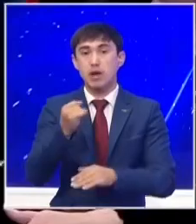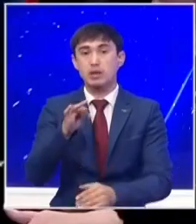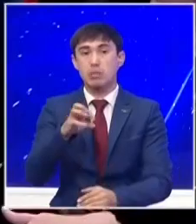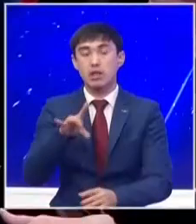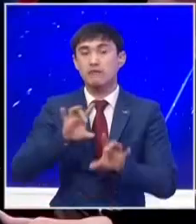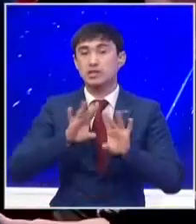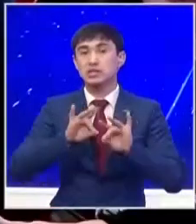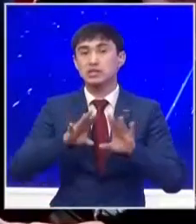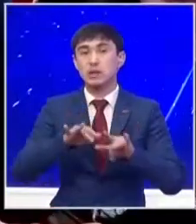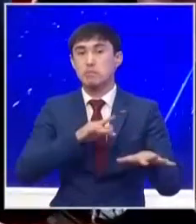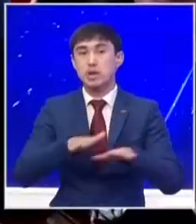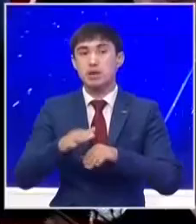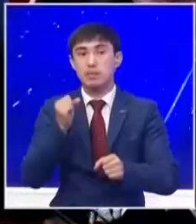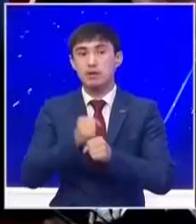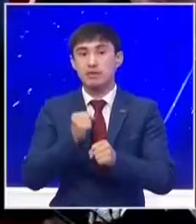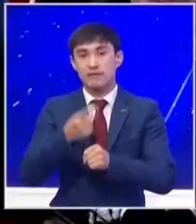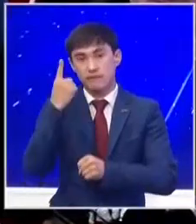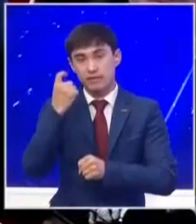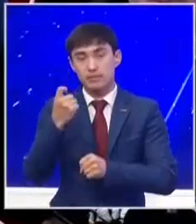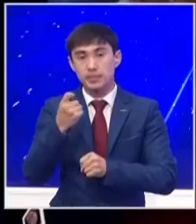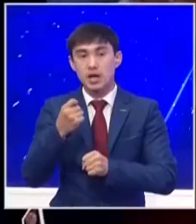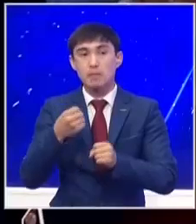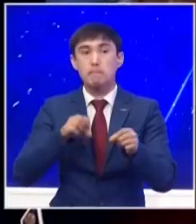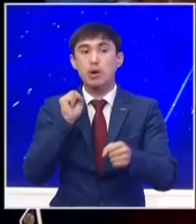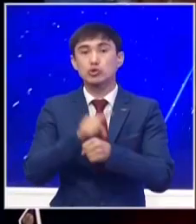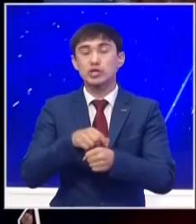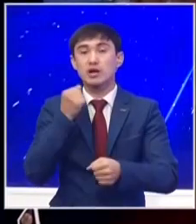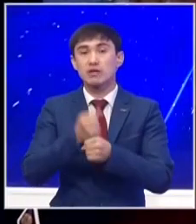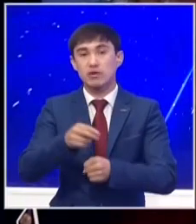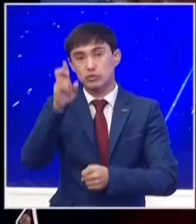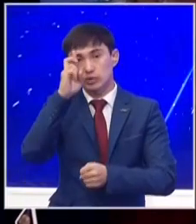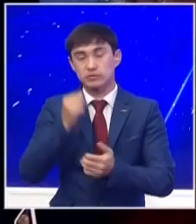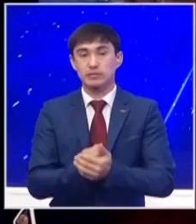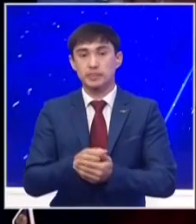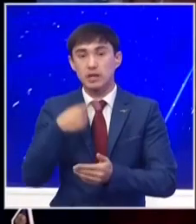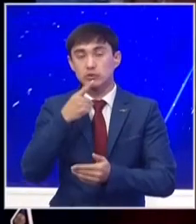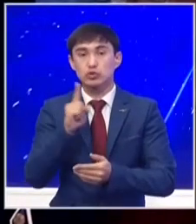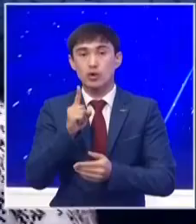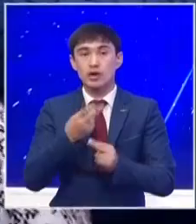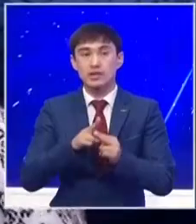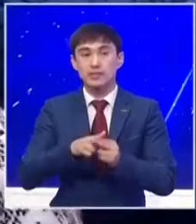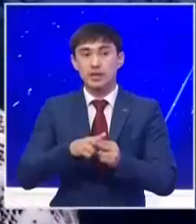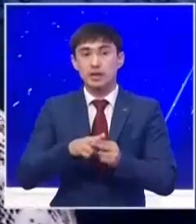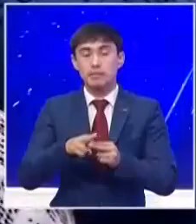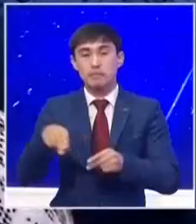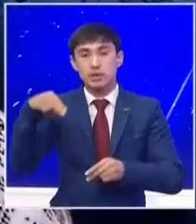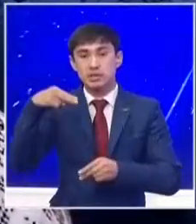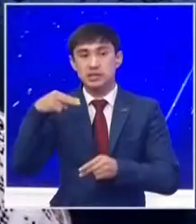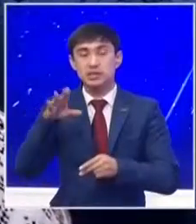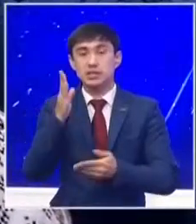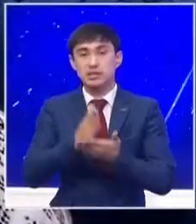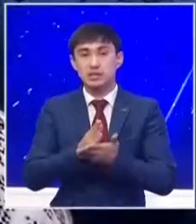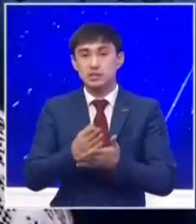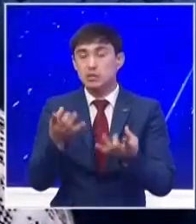Балаева рассказала о мерах, принимаемых ведомством в рамках поручений главы государства, подчеркнув, что инициативы президента имеют